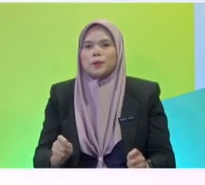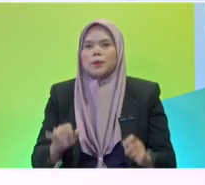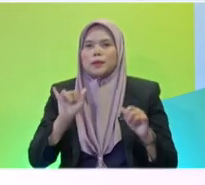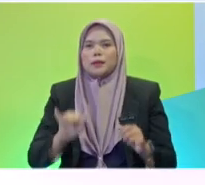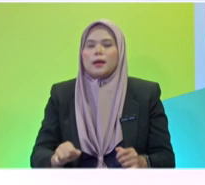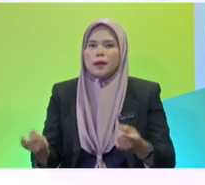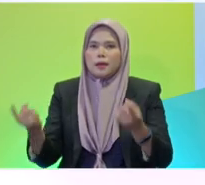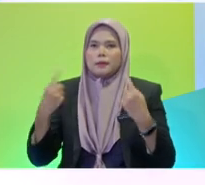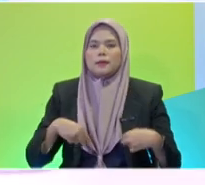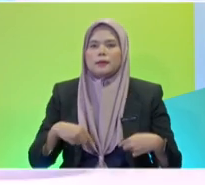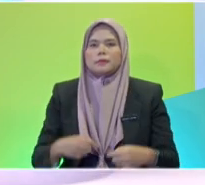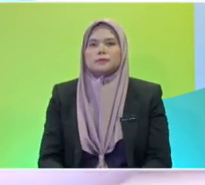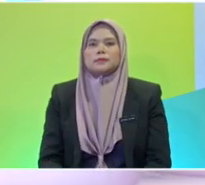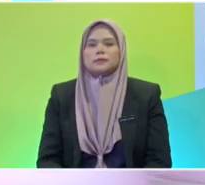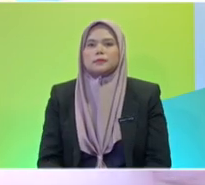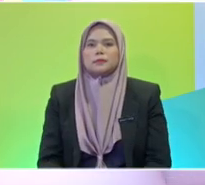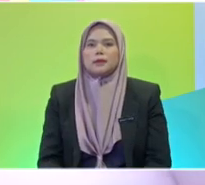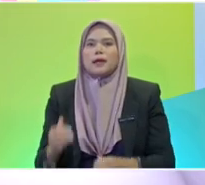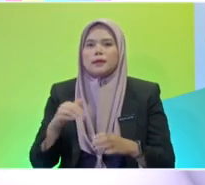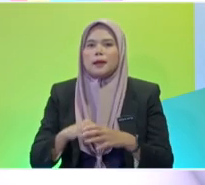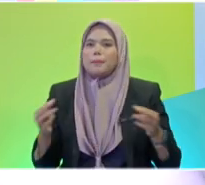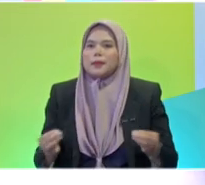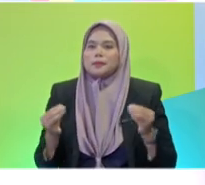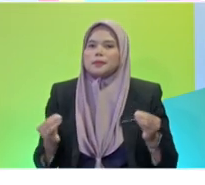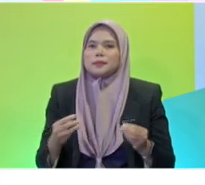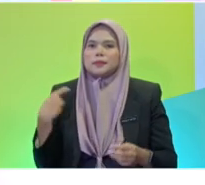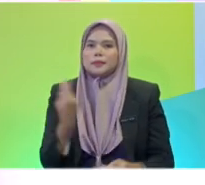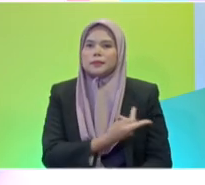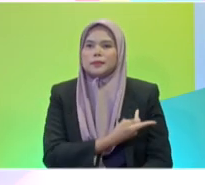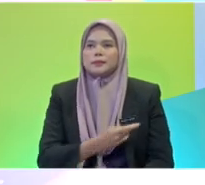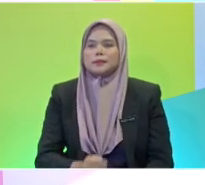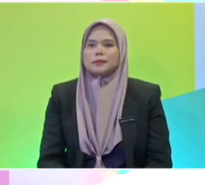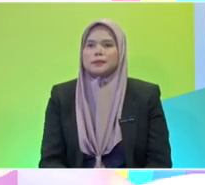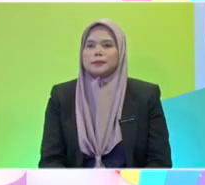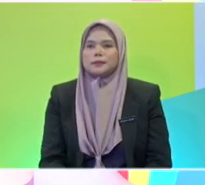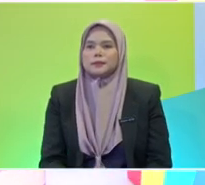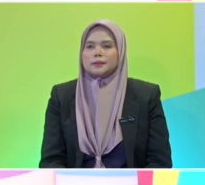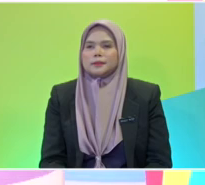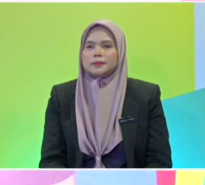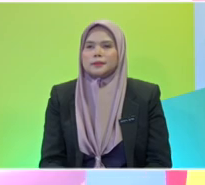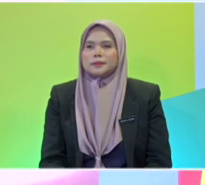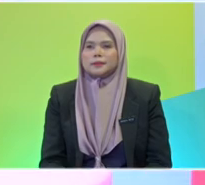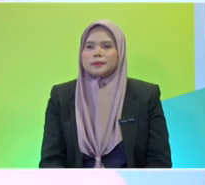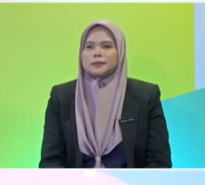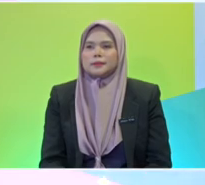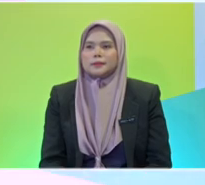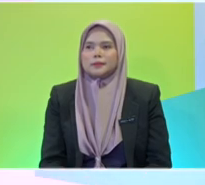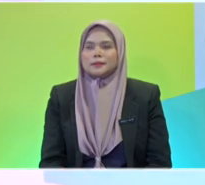dia yang hadir di dalam majelis kita yang hadir dalam majelis kita ada